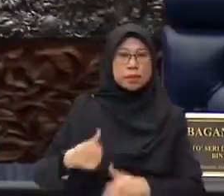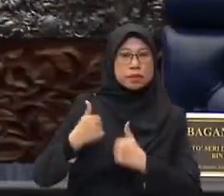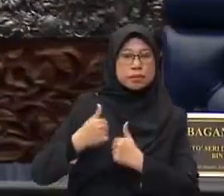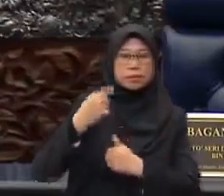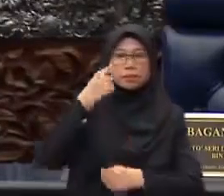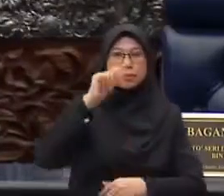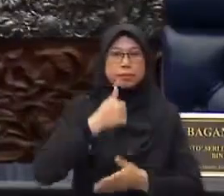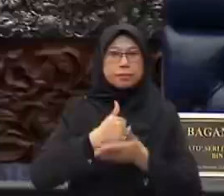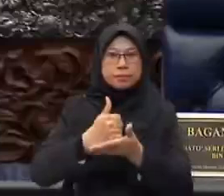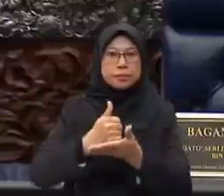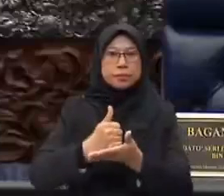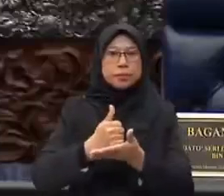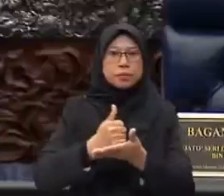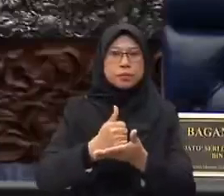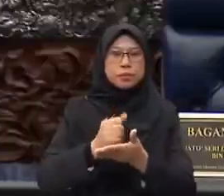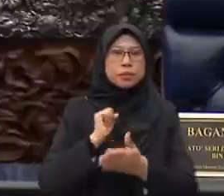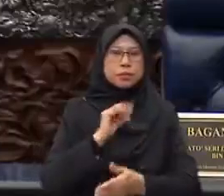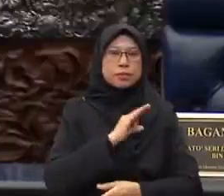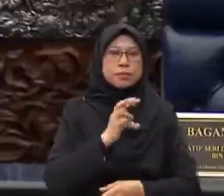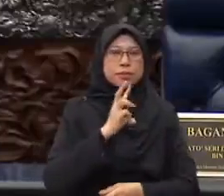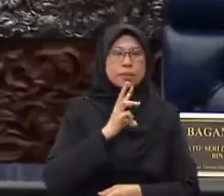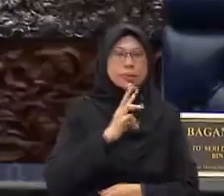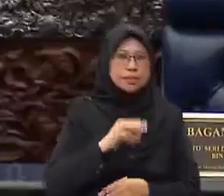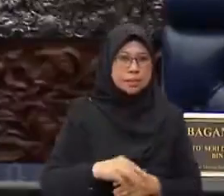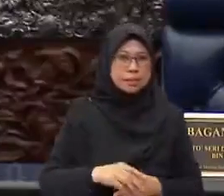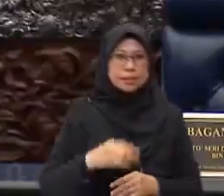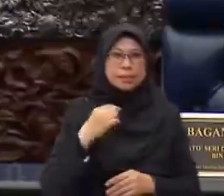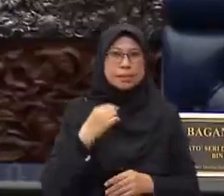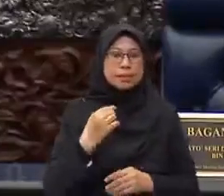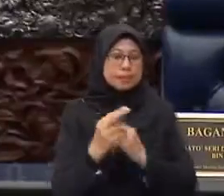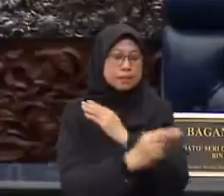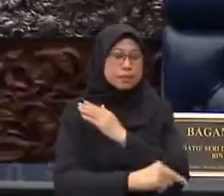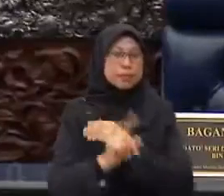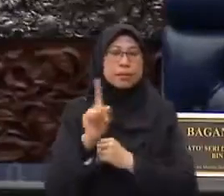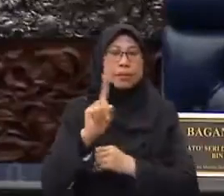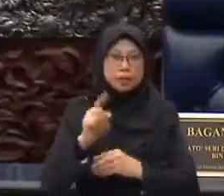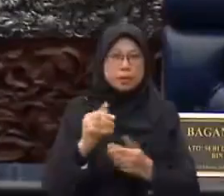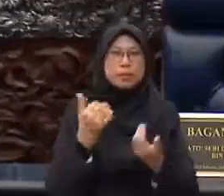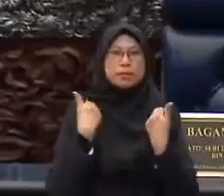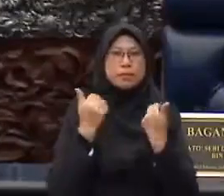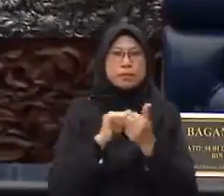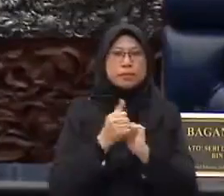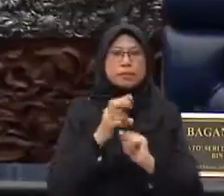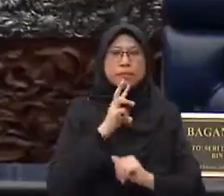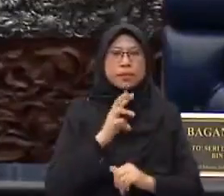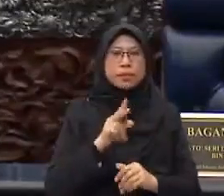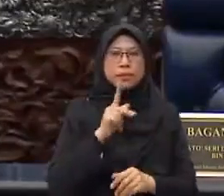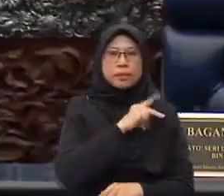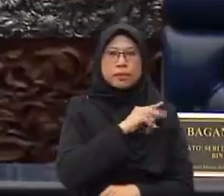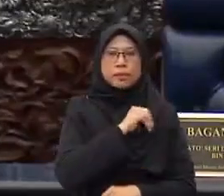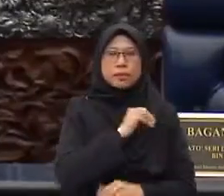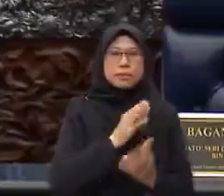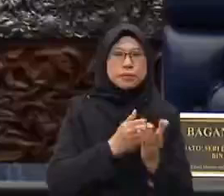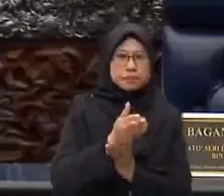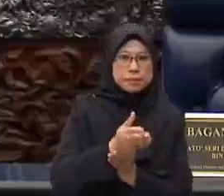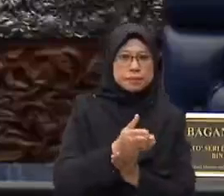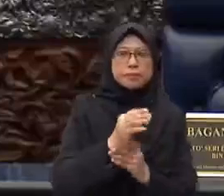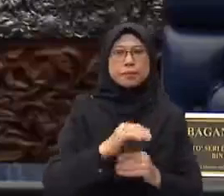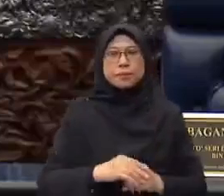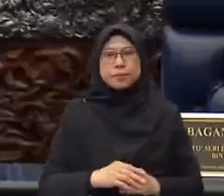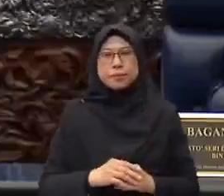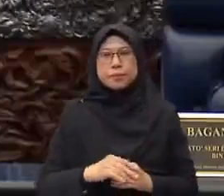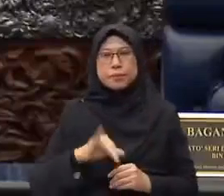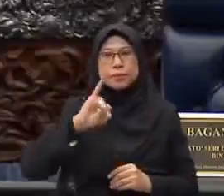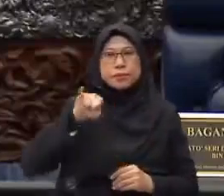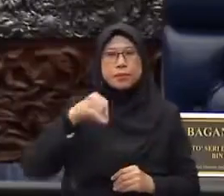dalam membantu pihak operator air bagi negeri yang mengalami krisis bekalan air Kementerian melalui jabatan pengaran dan saliran Malaysia